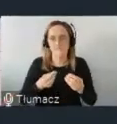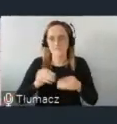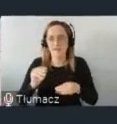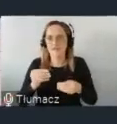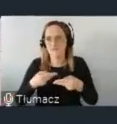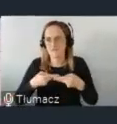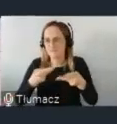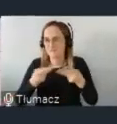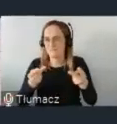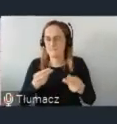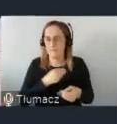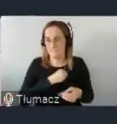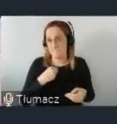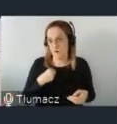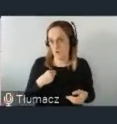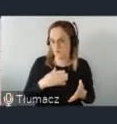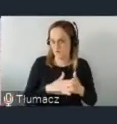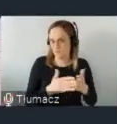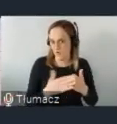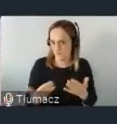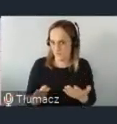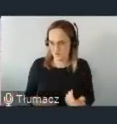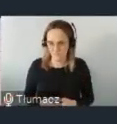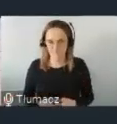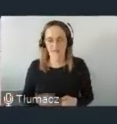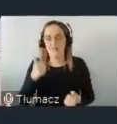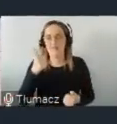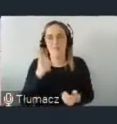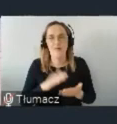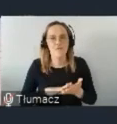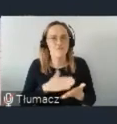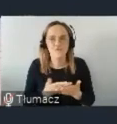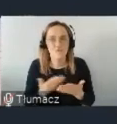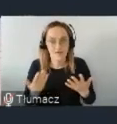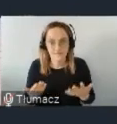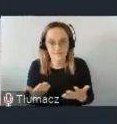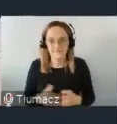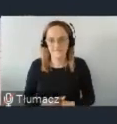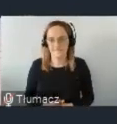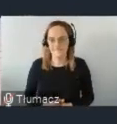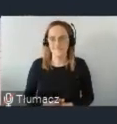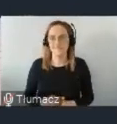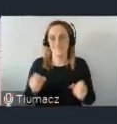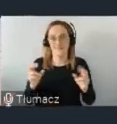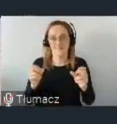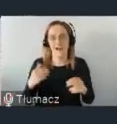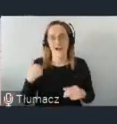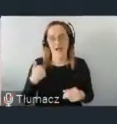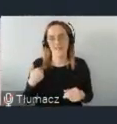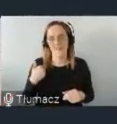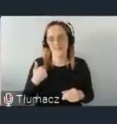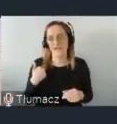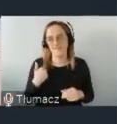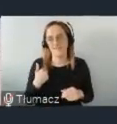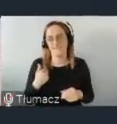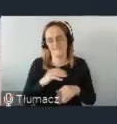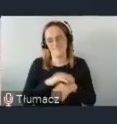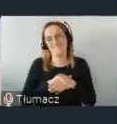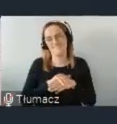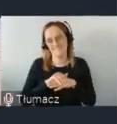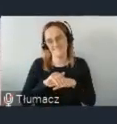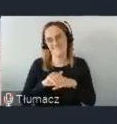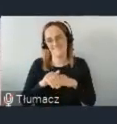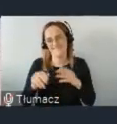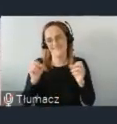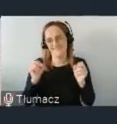się pojawia takich polskich. Jednym z przykładów, tak, angielski jest nadal popularnym językiem